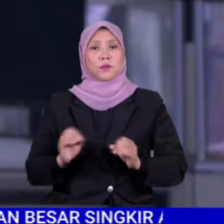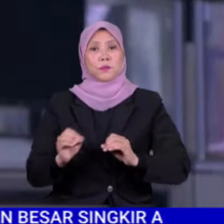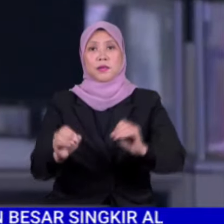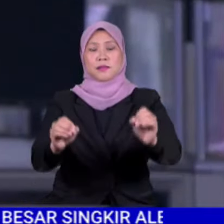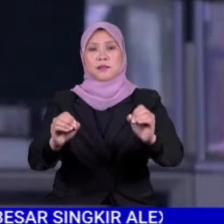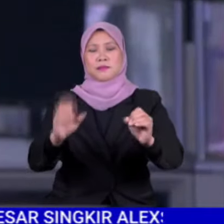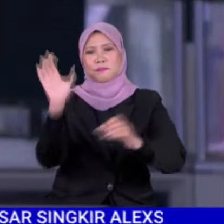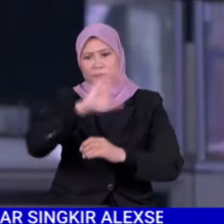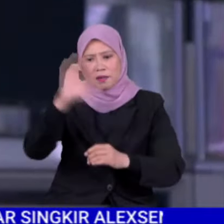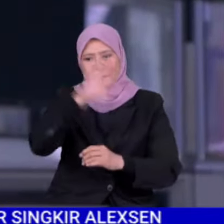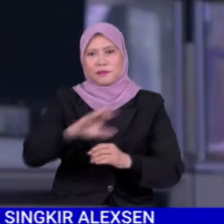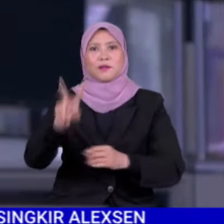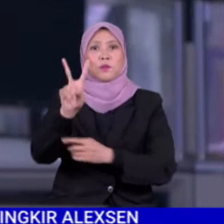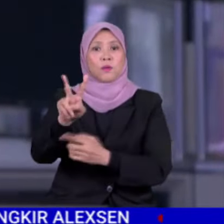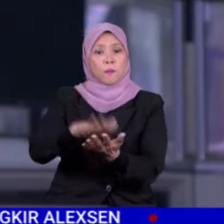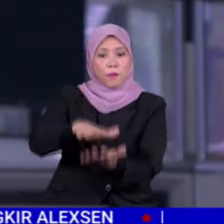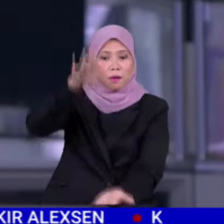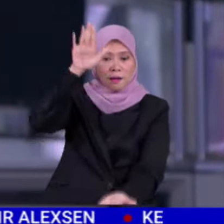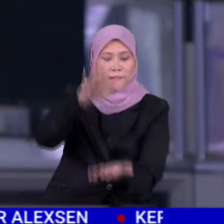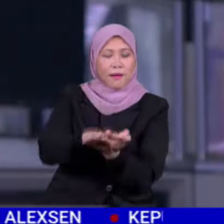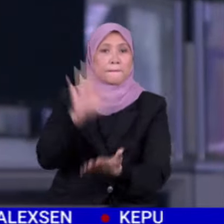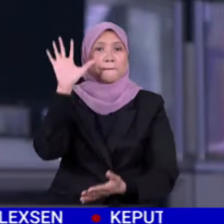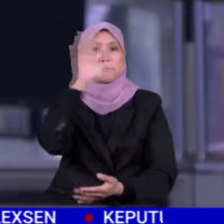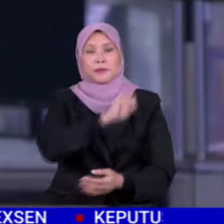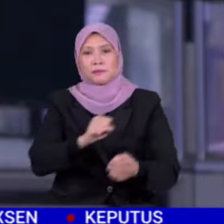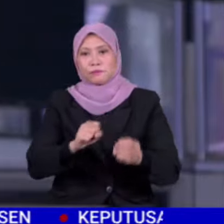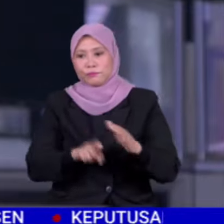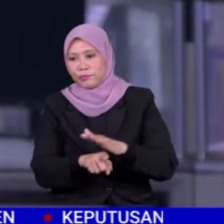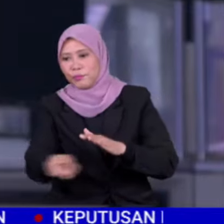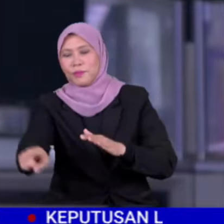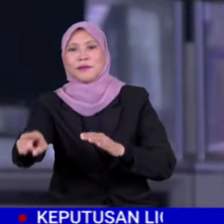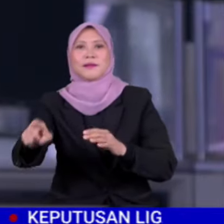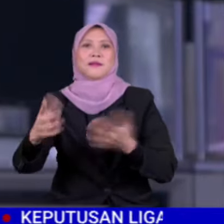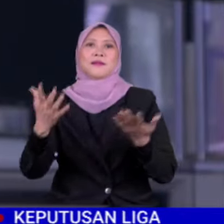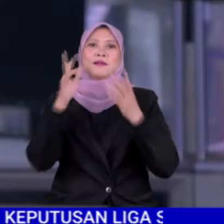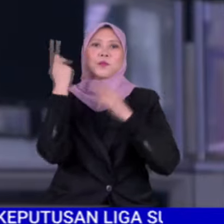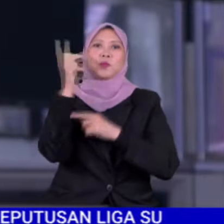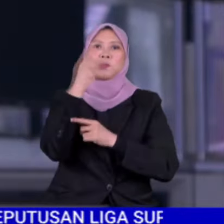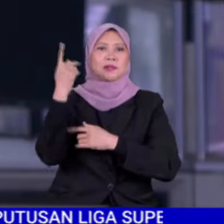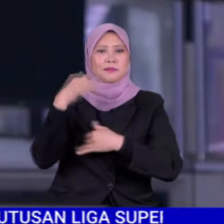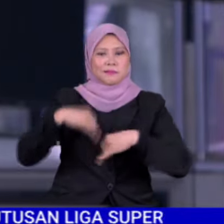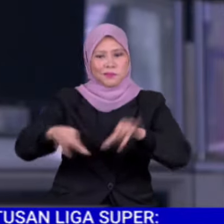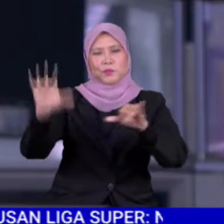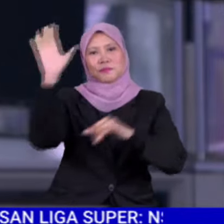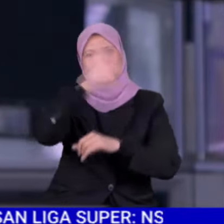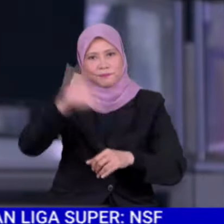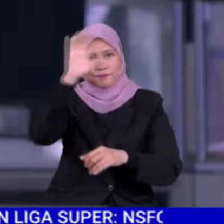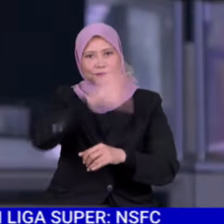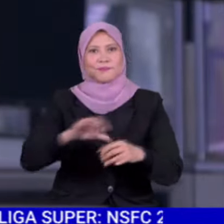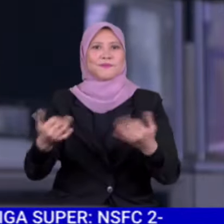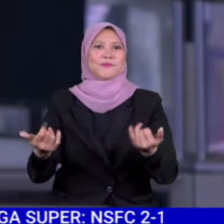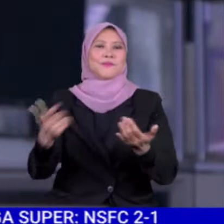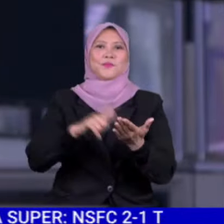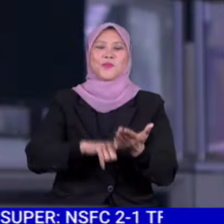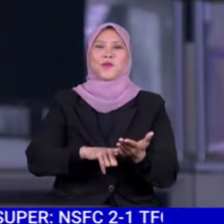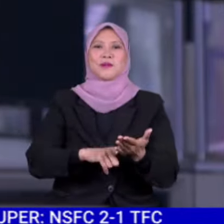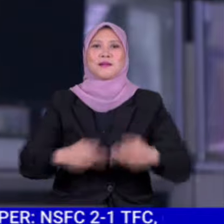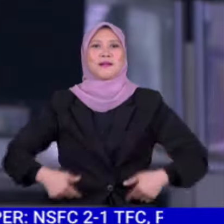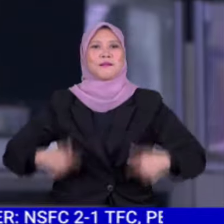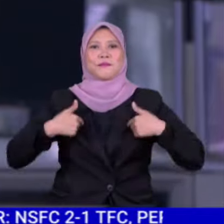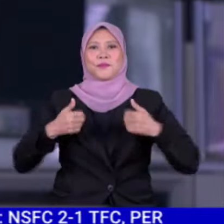Operasi menjejak 2 ekor buaya yang terlepas dari pusat hidupan liar matang kucing diteruskan. Perkembangan semasa kita